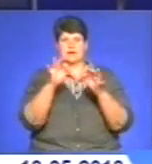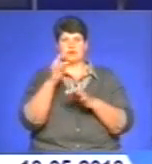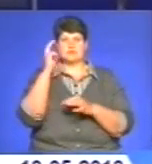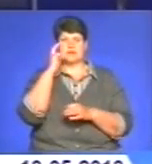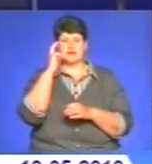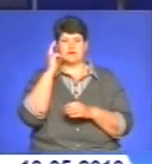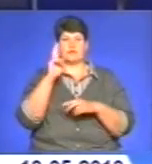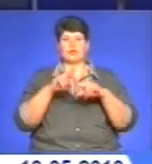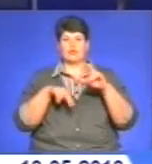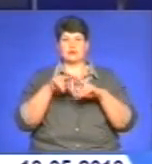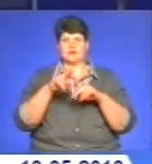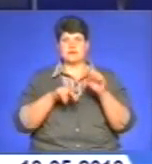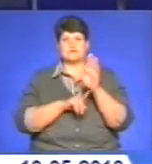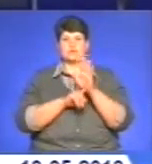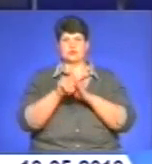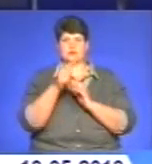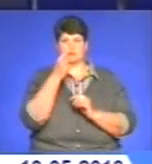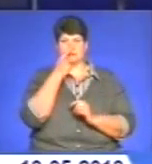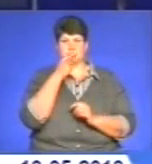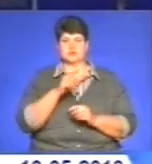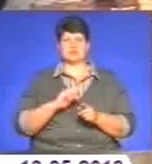храму селяни розпочнуть уже незабаром.